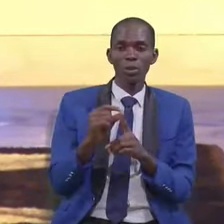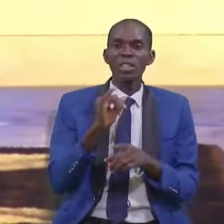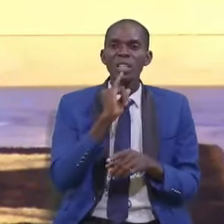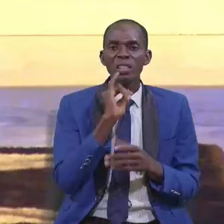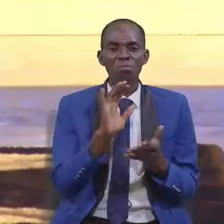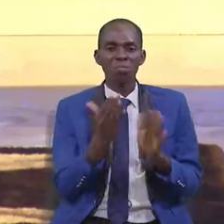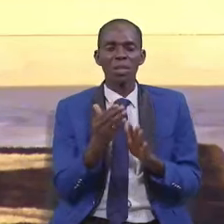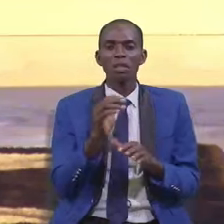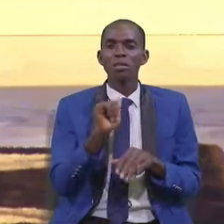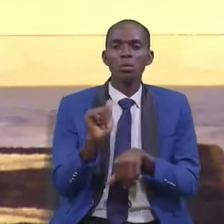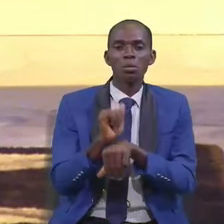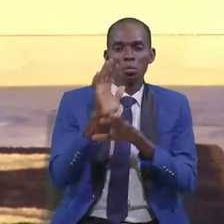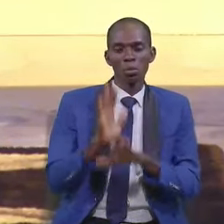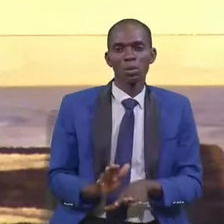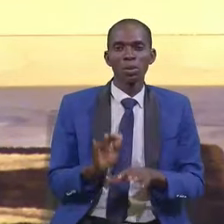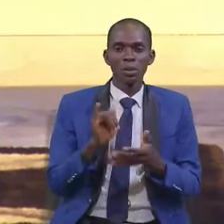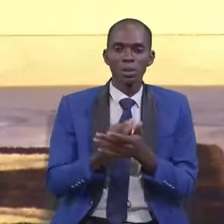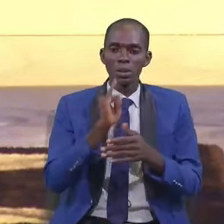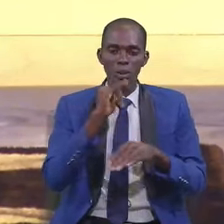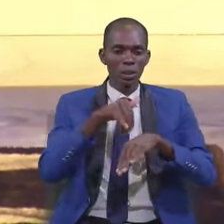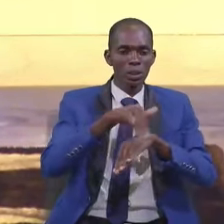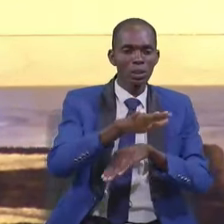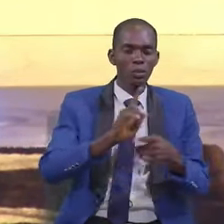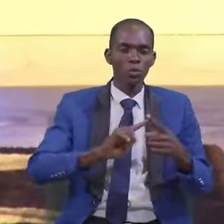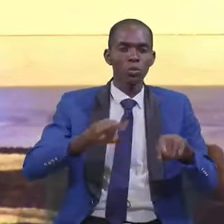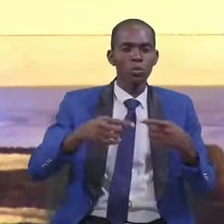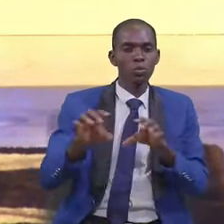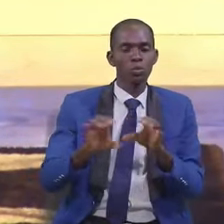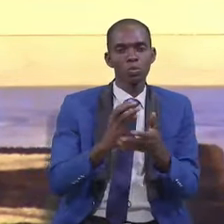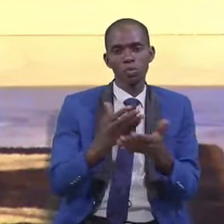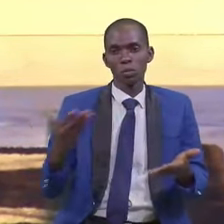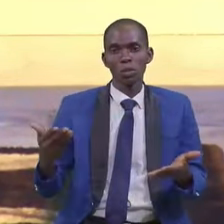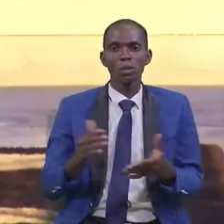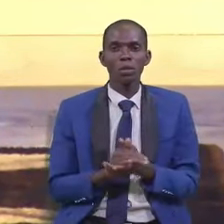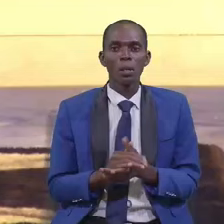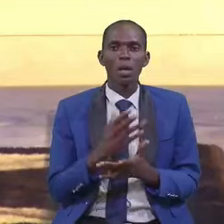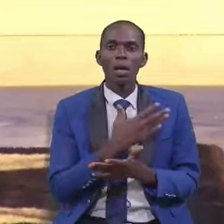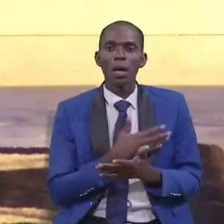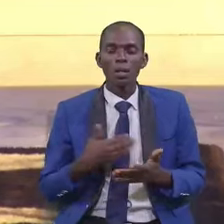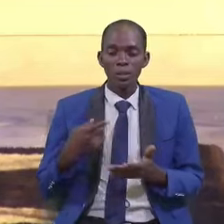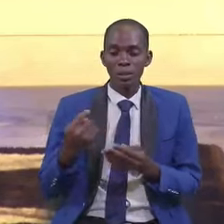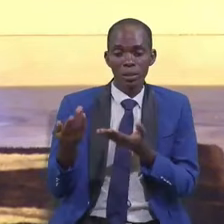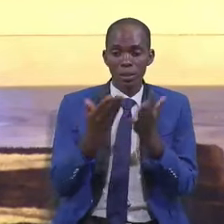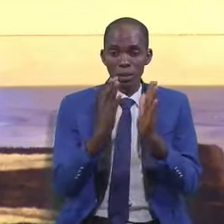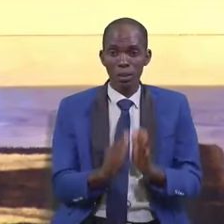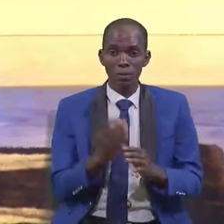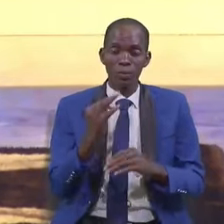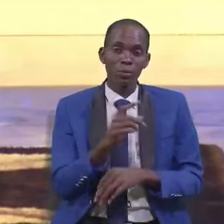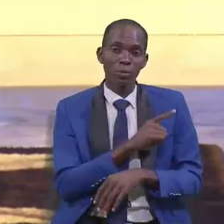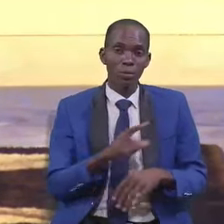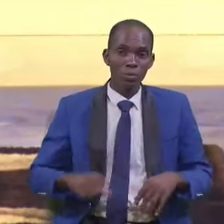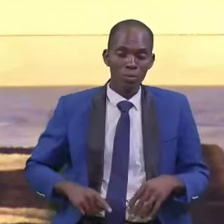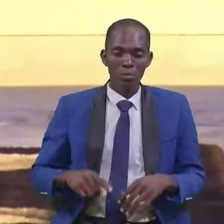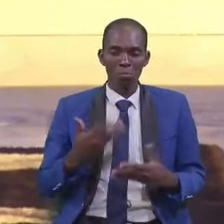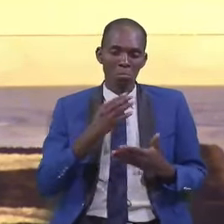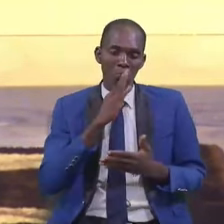Seigneur qu'il envoie faire quelque chose. Et le serviteur du Seigneur, un ange, ou